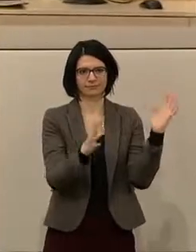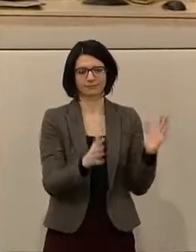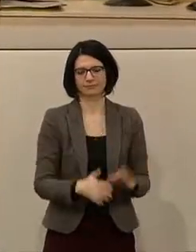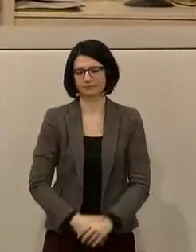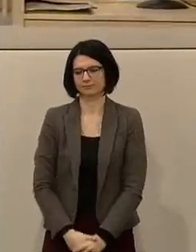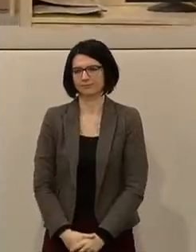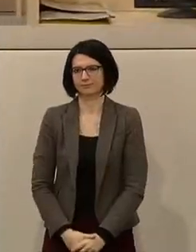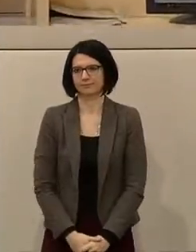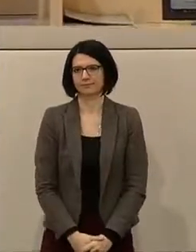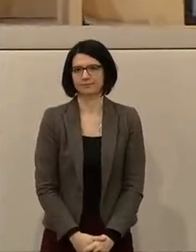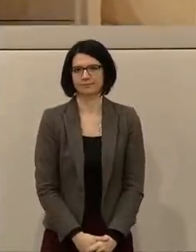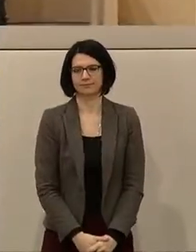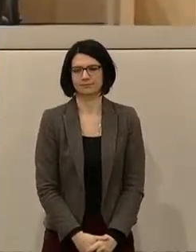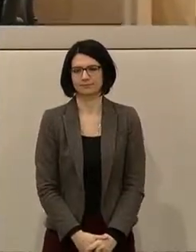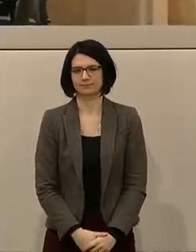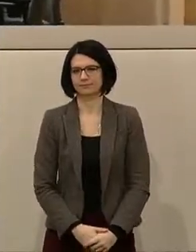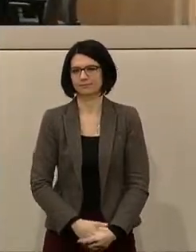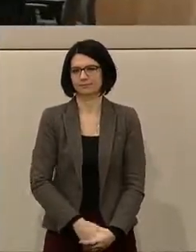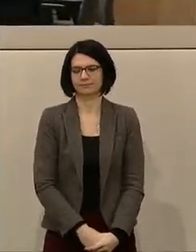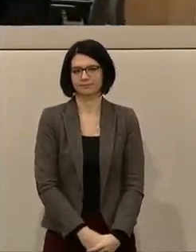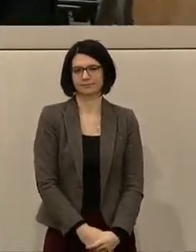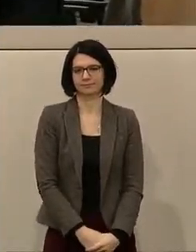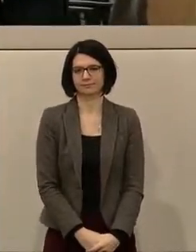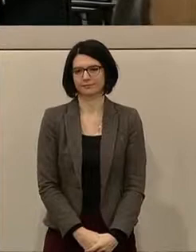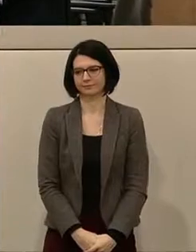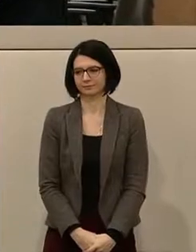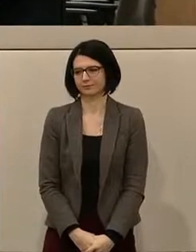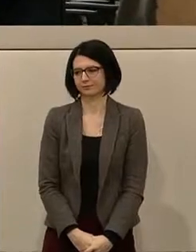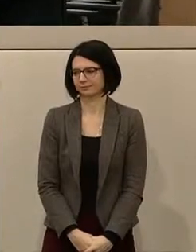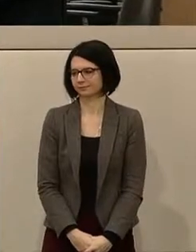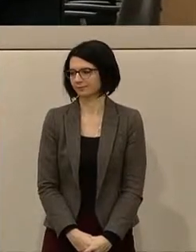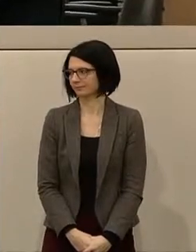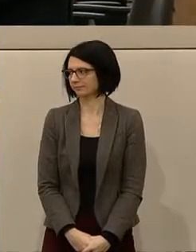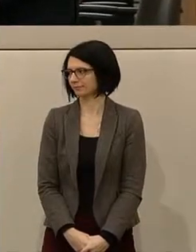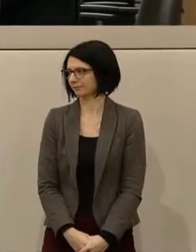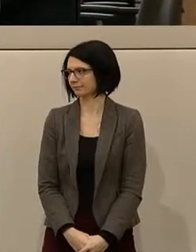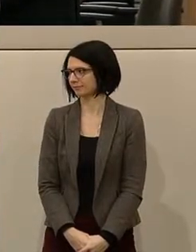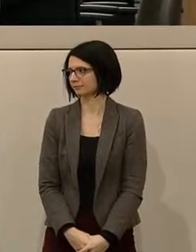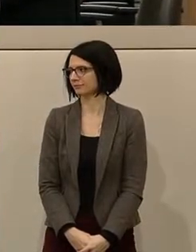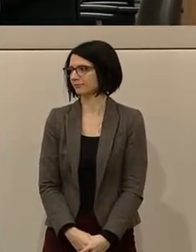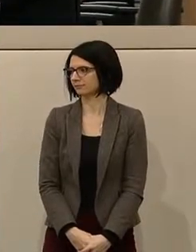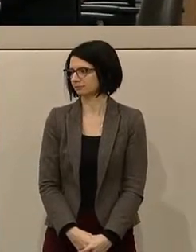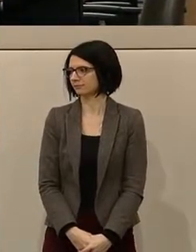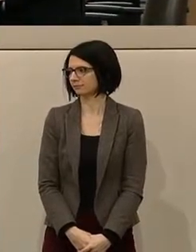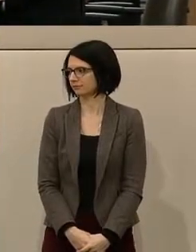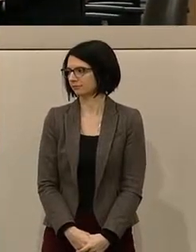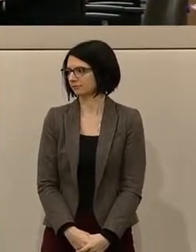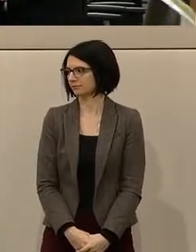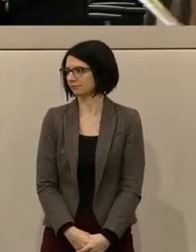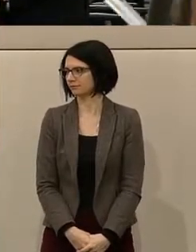So wie gestern, auch heute gleich zu Beginn des Sitzungstages eine Sitzungsunterbrechung durch Nationalratspräsident